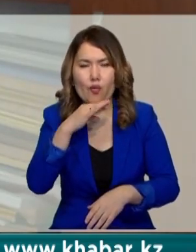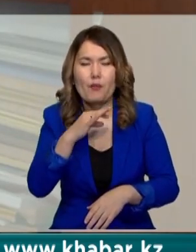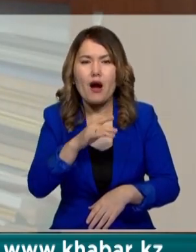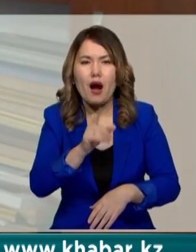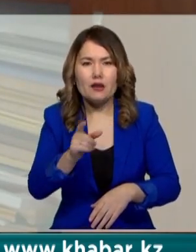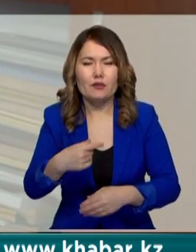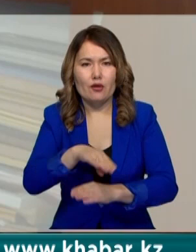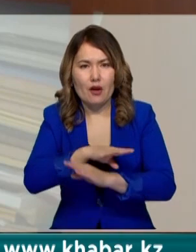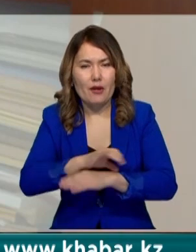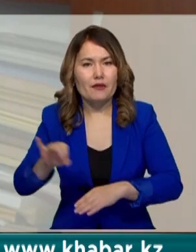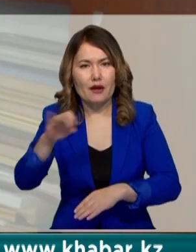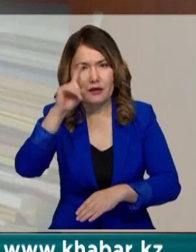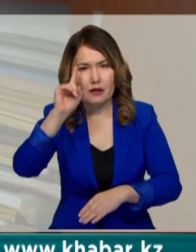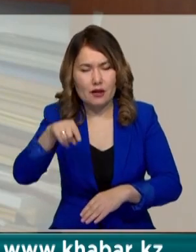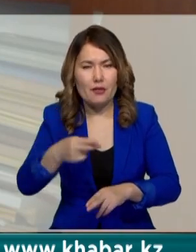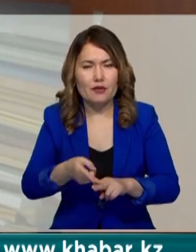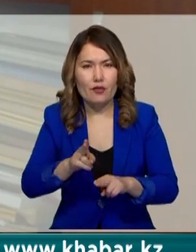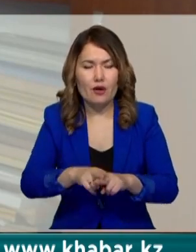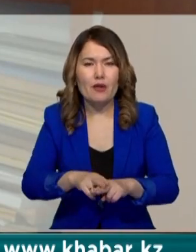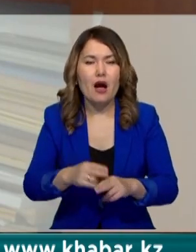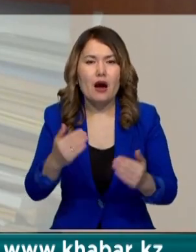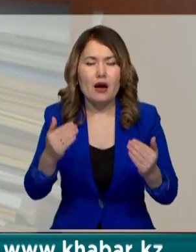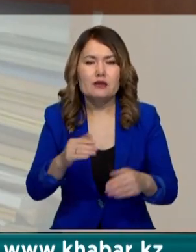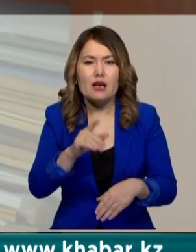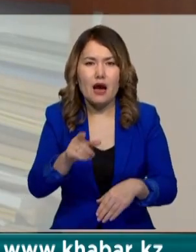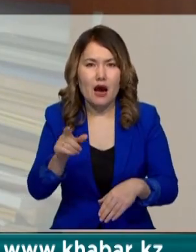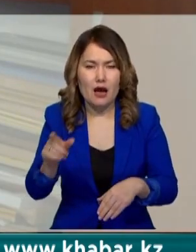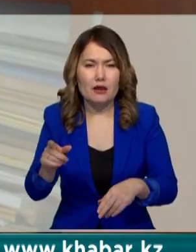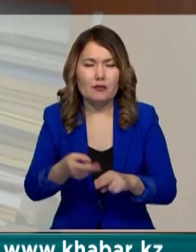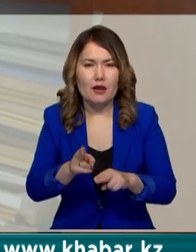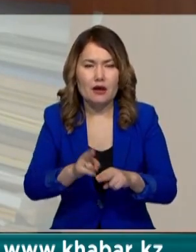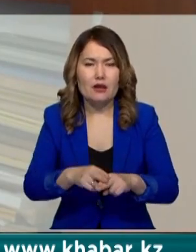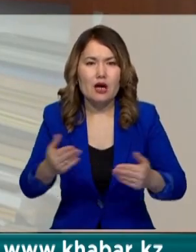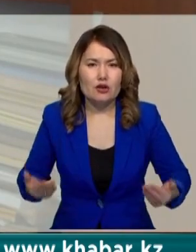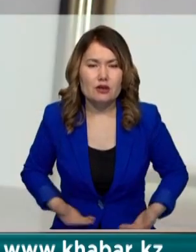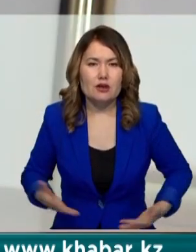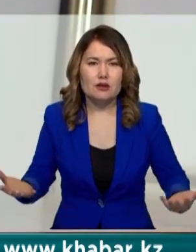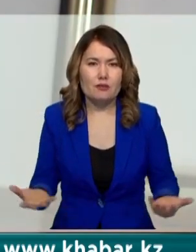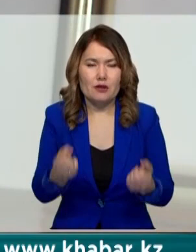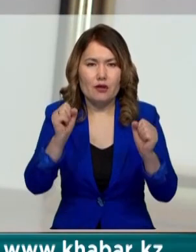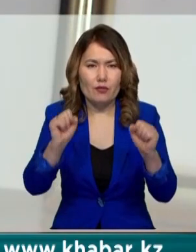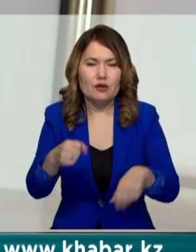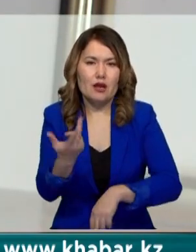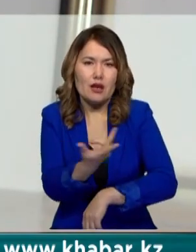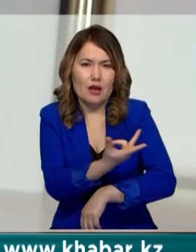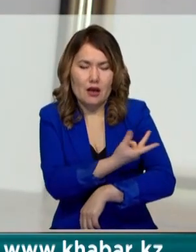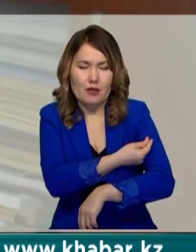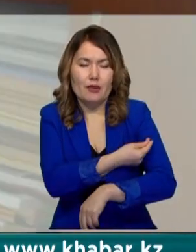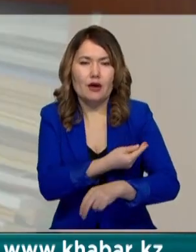тарихтан білеміз. Ал енді қазір қоғамда олардың аман-есен алып қалуларының бірден бір себебі де оған қарсы екпелердің егілуі.